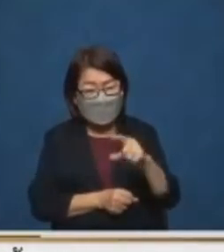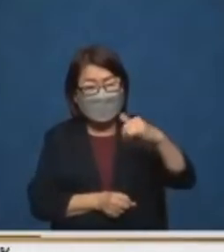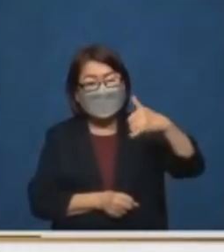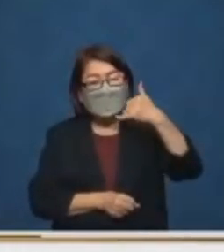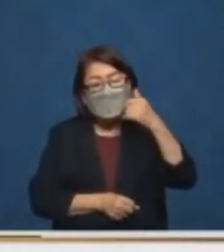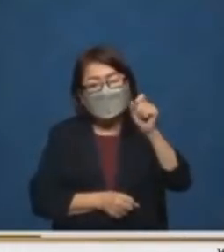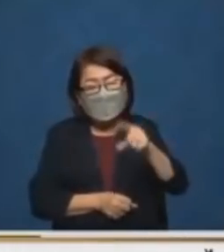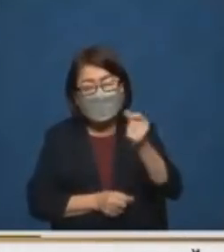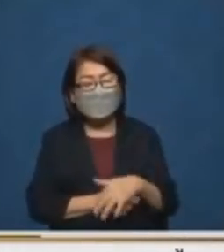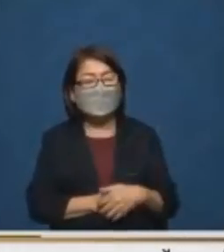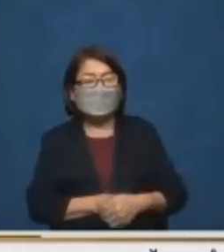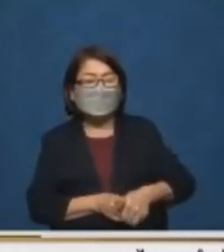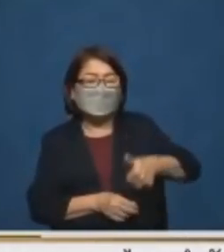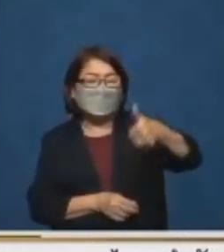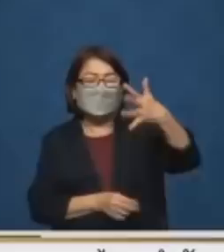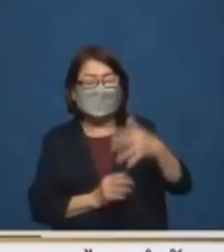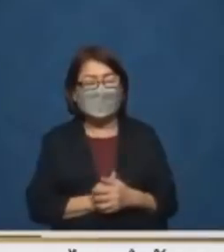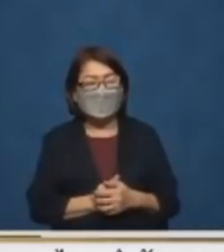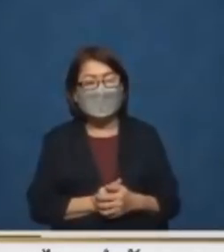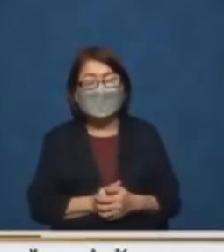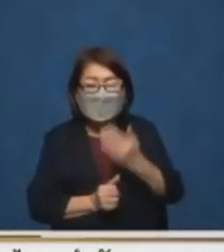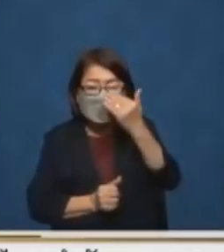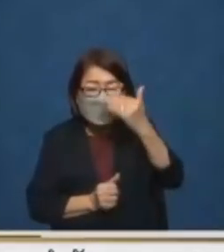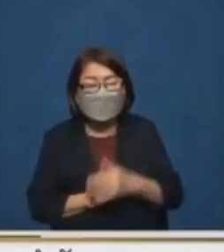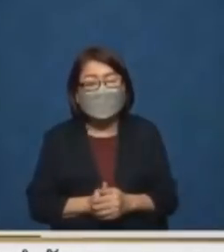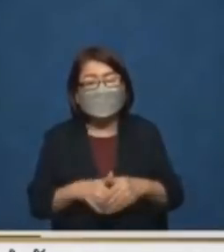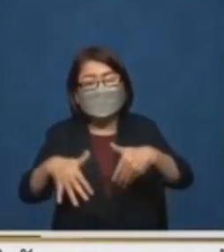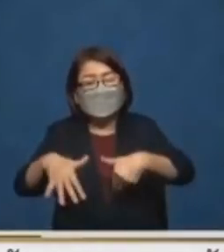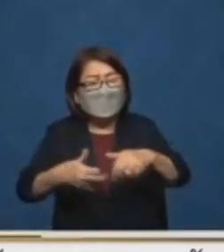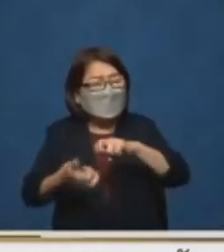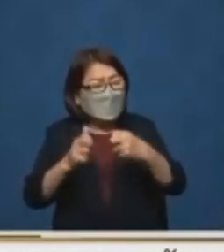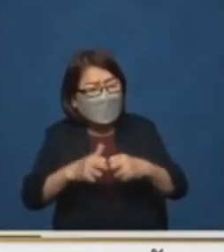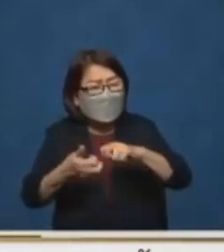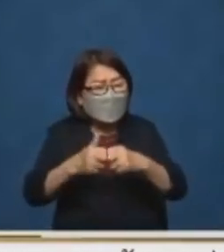เหลวไม่เป็ท่าเมื่อประชาชนขาดช่องทางสื่อสาร